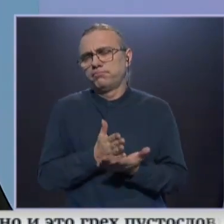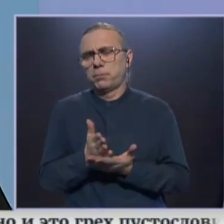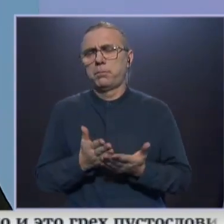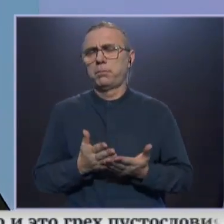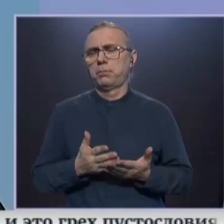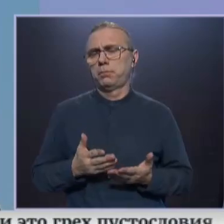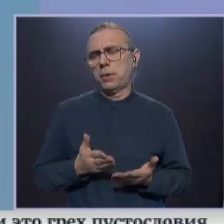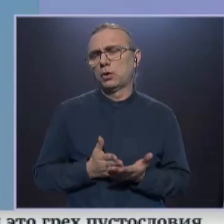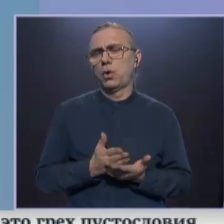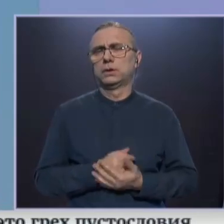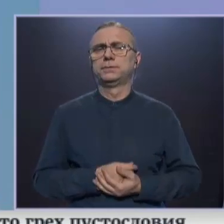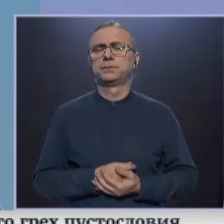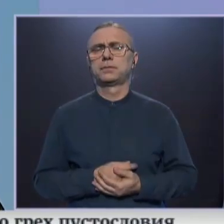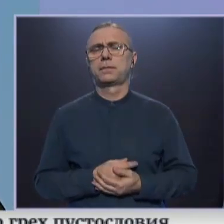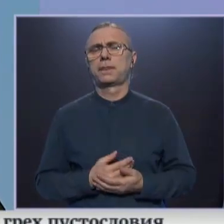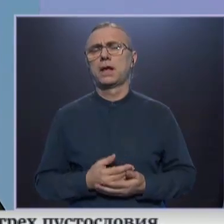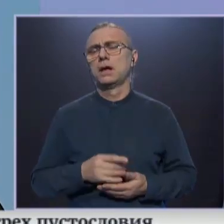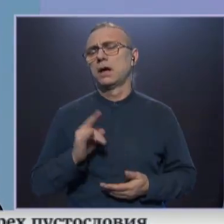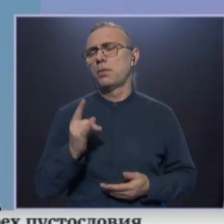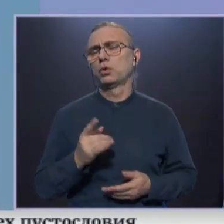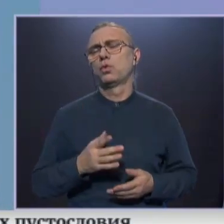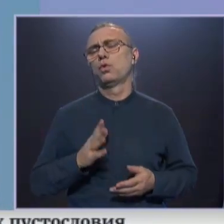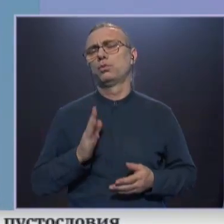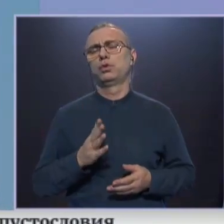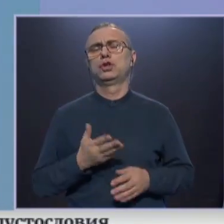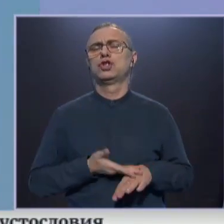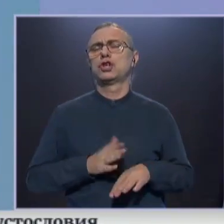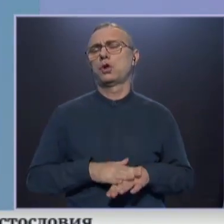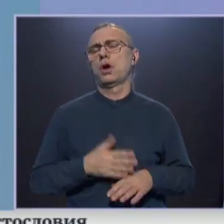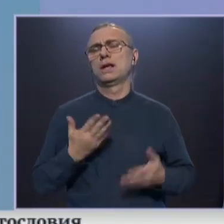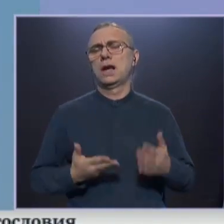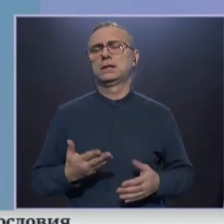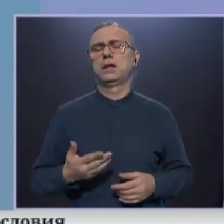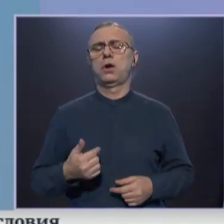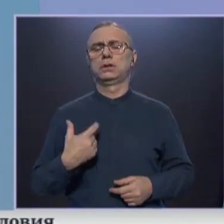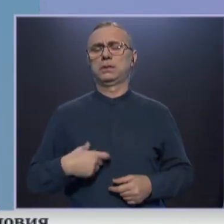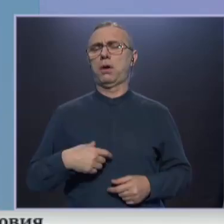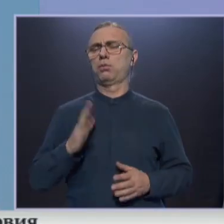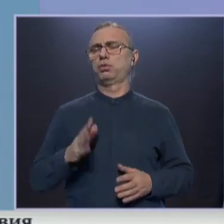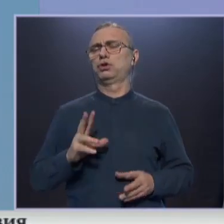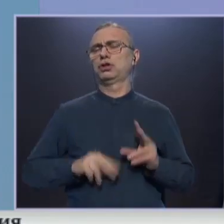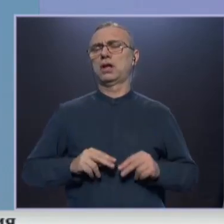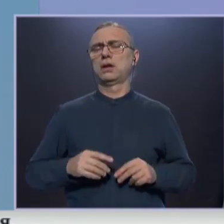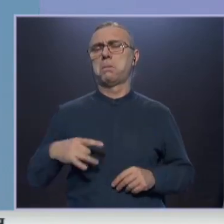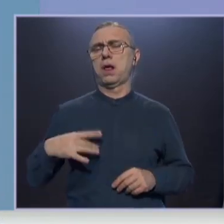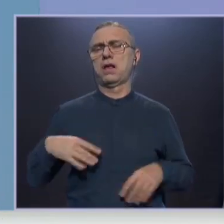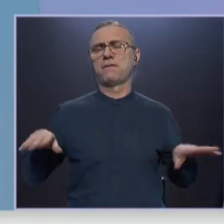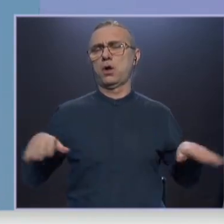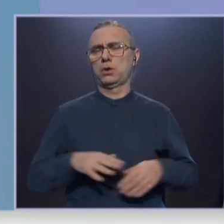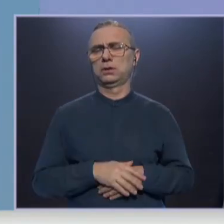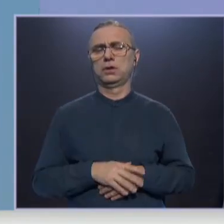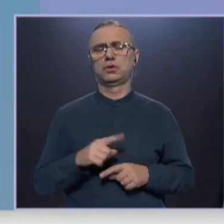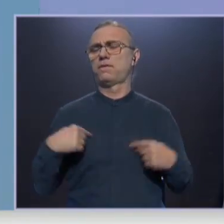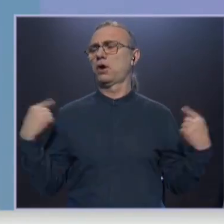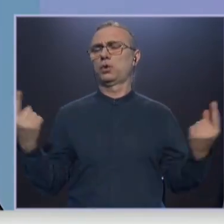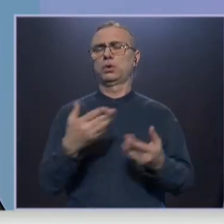не стыдиться. Тем не менее, ребенку будет тяжело, если он будет считать себя абсолютно белой вороной, что вокруг него детей верующих